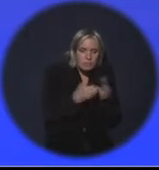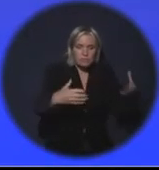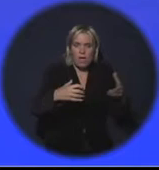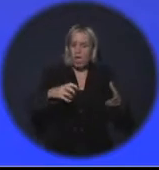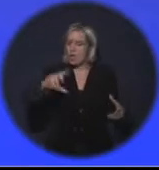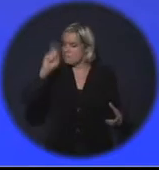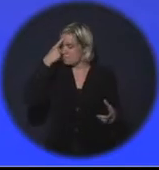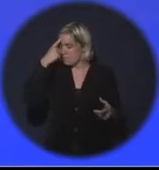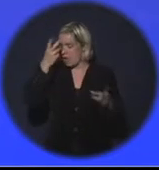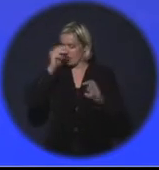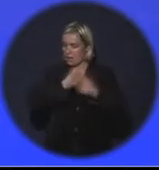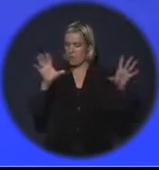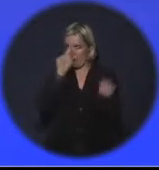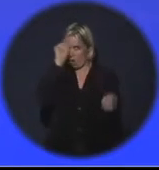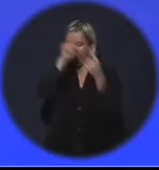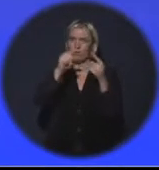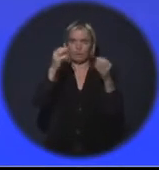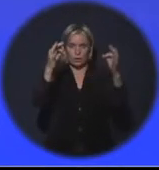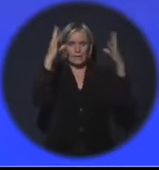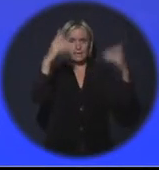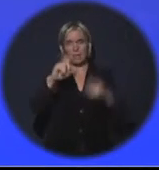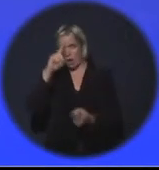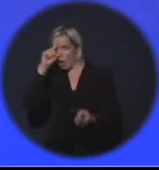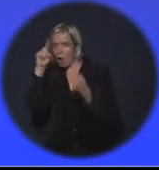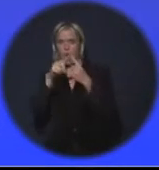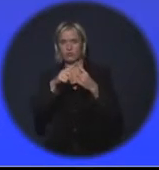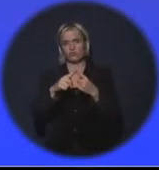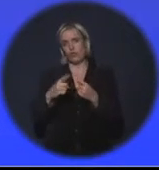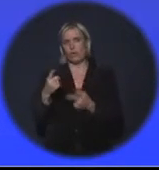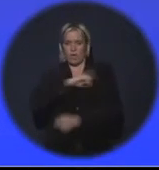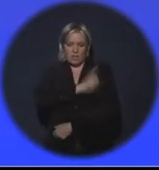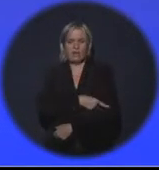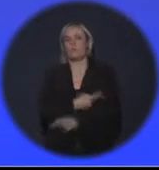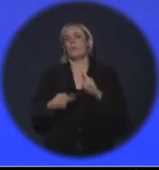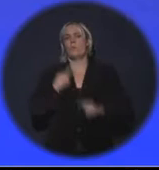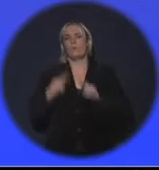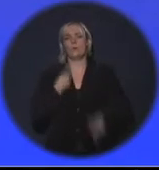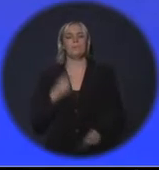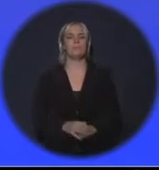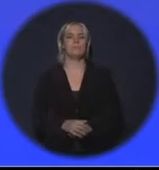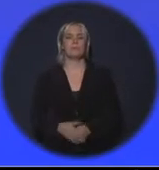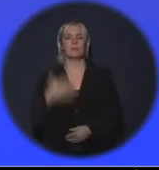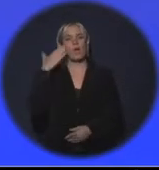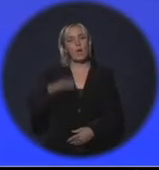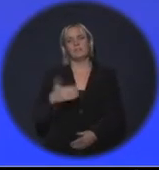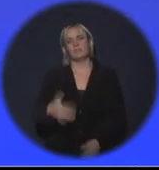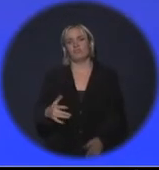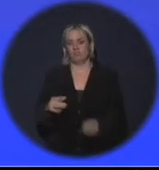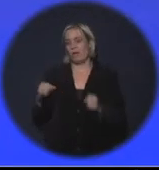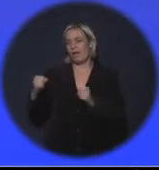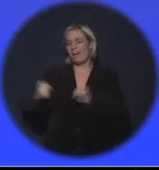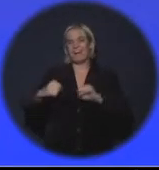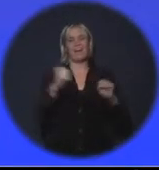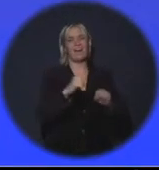sur les enjeux énergétiques et climatiques. Même si nous savions d'emblée qu'un consensus sur tout était